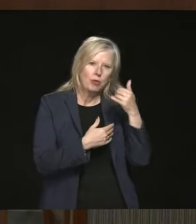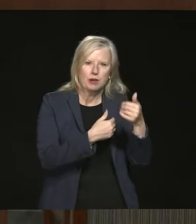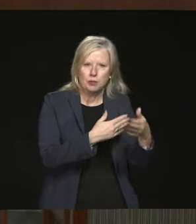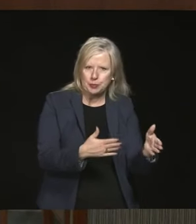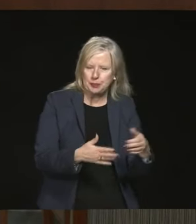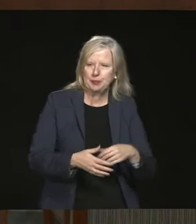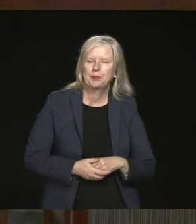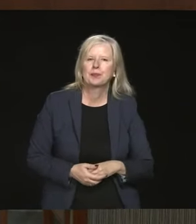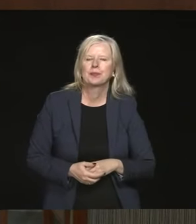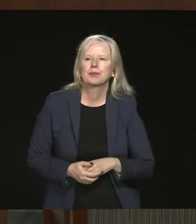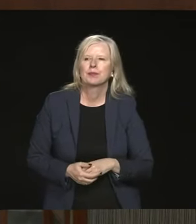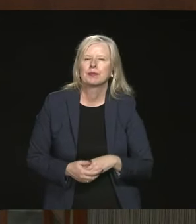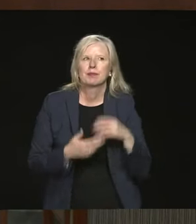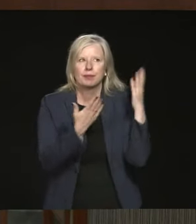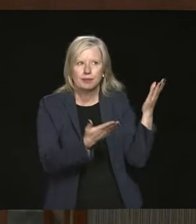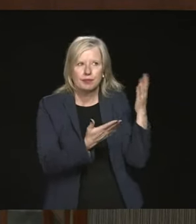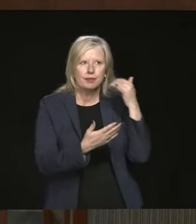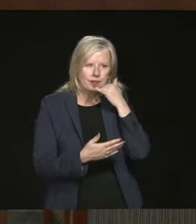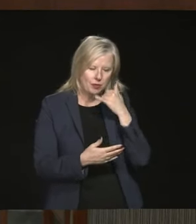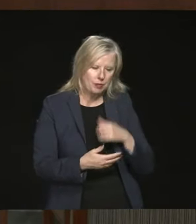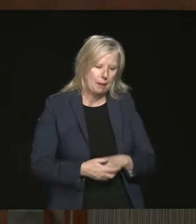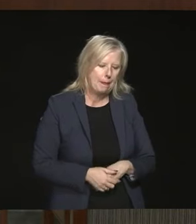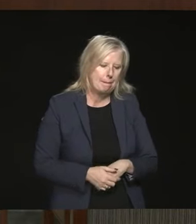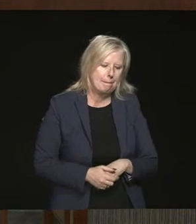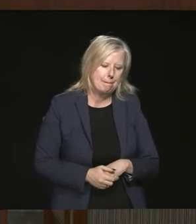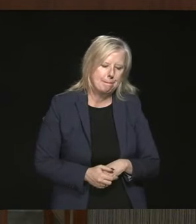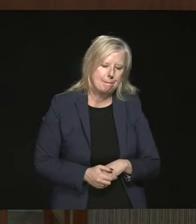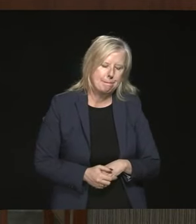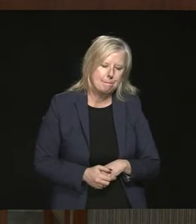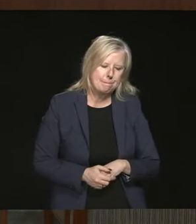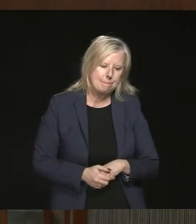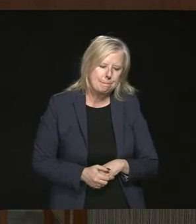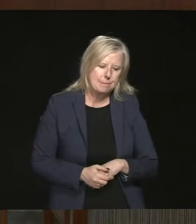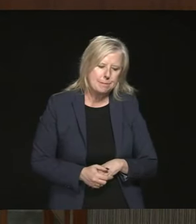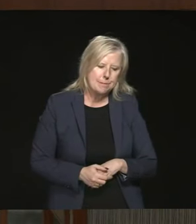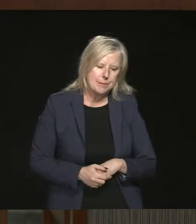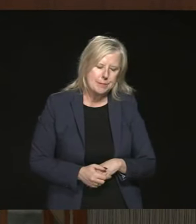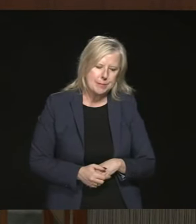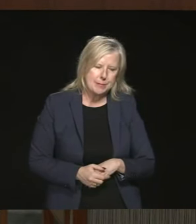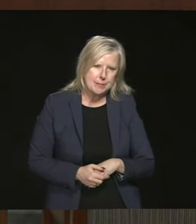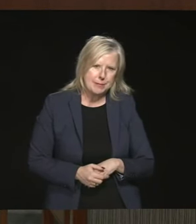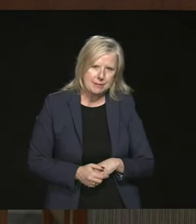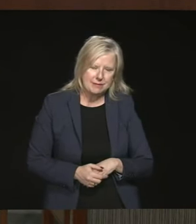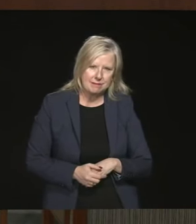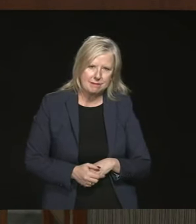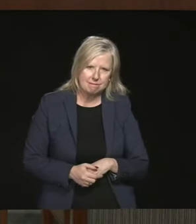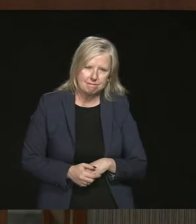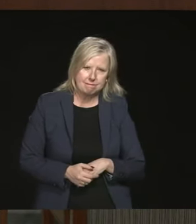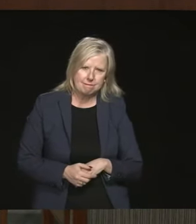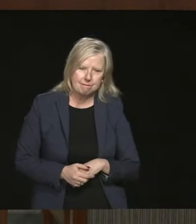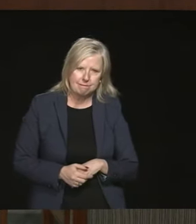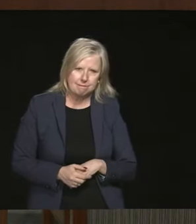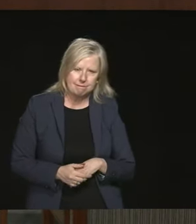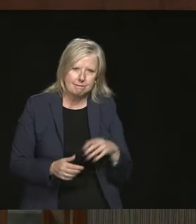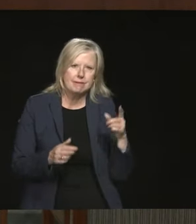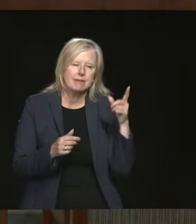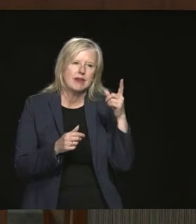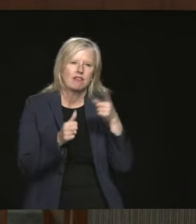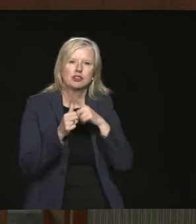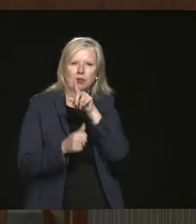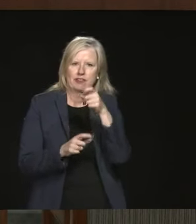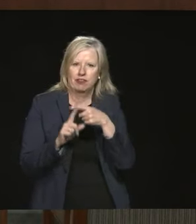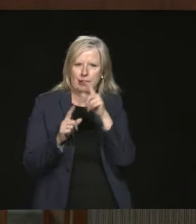Thank you. Merci. La première question est de Raymond Filion, TVA. The first question is from Raymond Filion, TVA. Oui, bonjour. Par rapport à la capacité